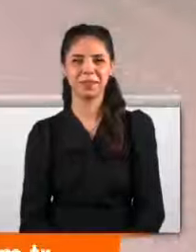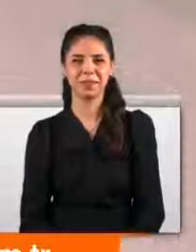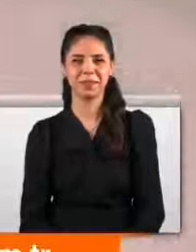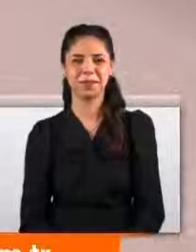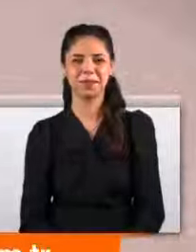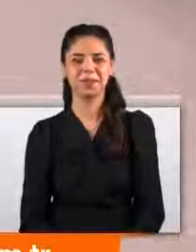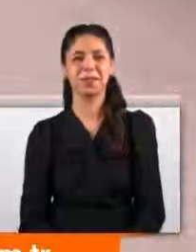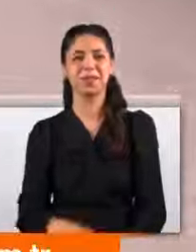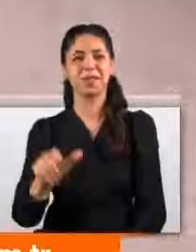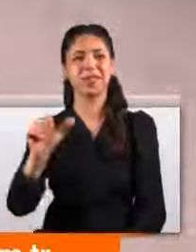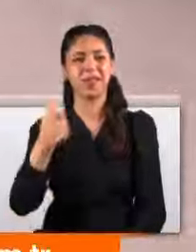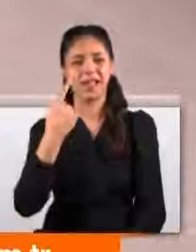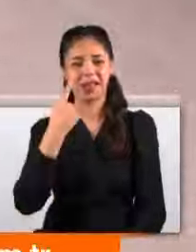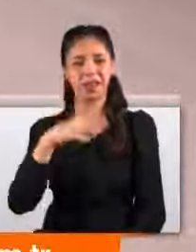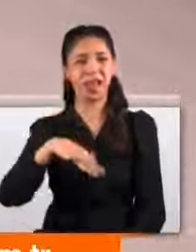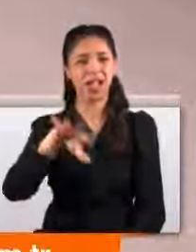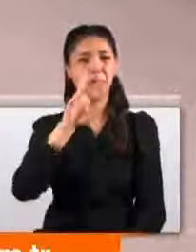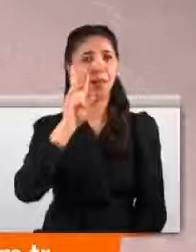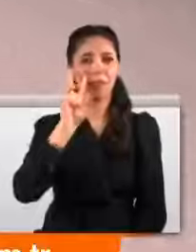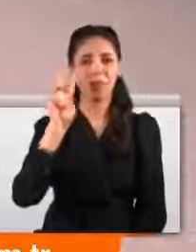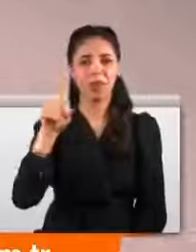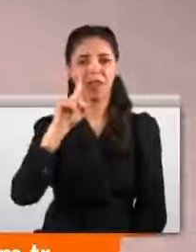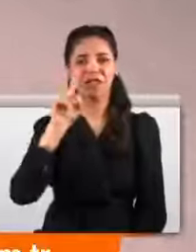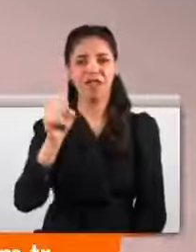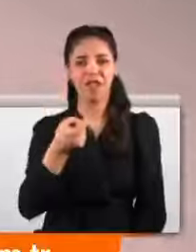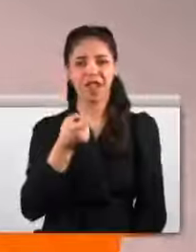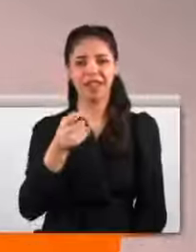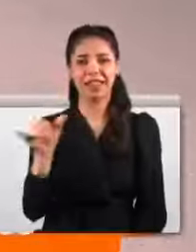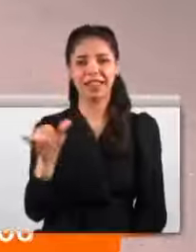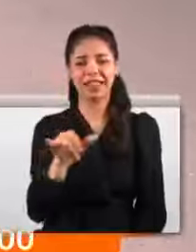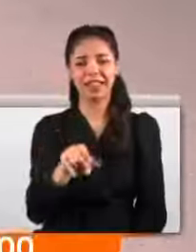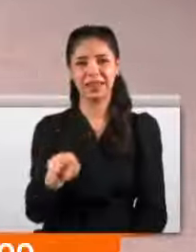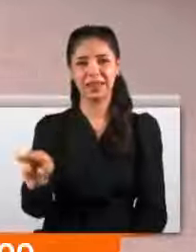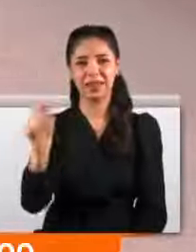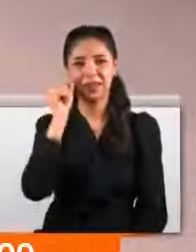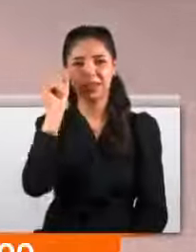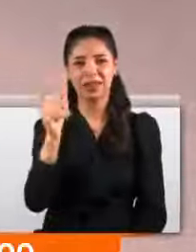Gösterişli hali zaten çevreden de belli oluyor.